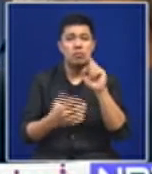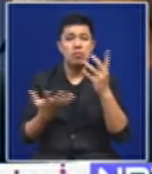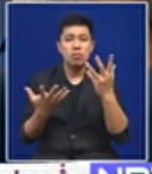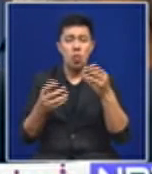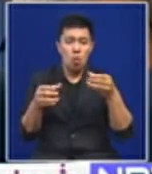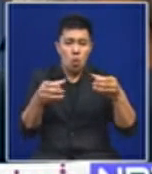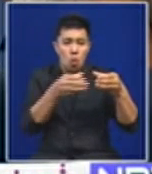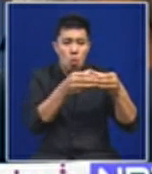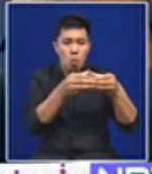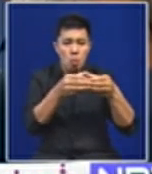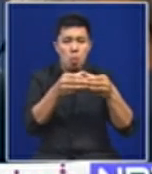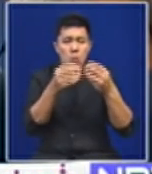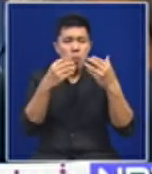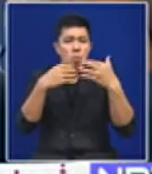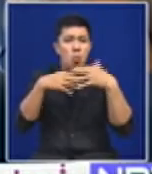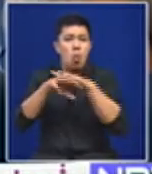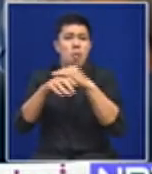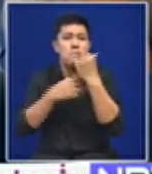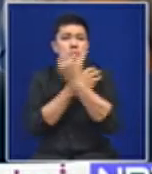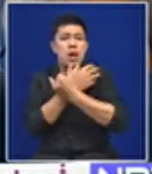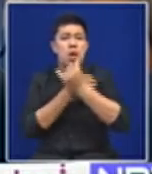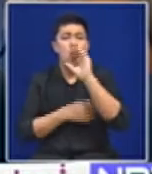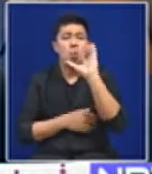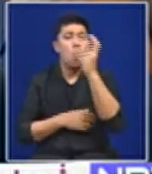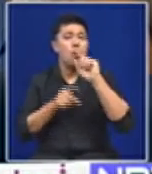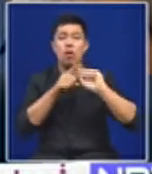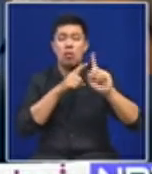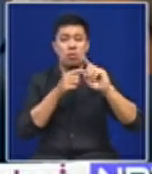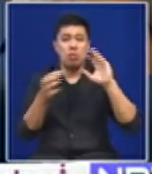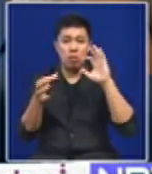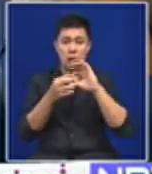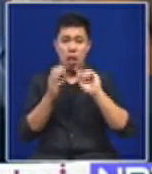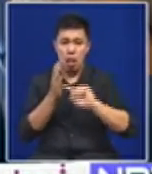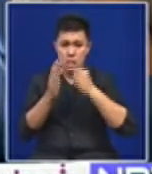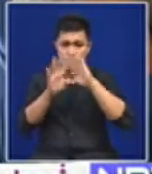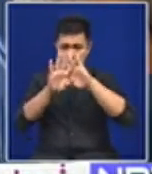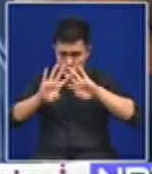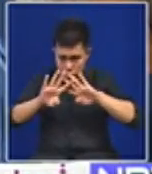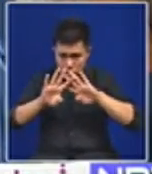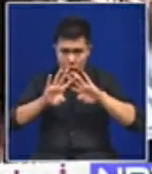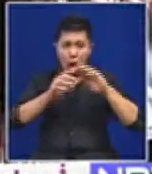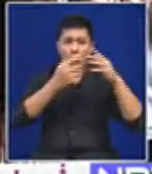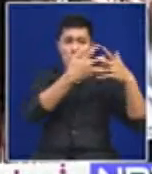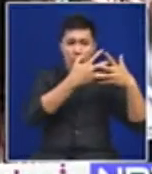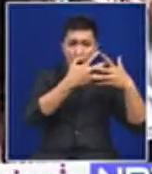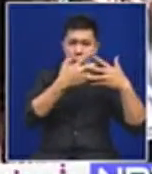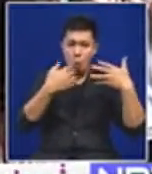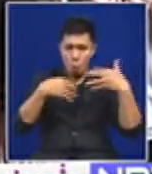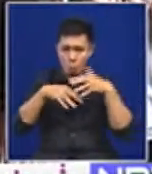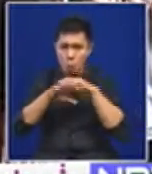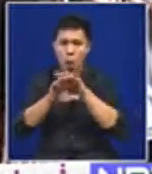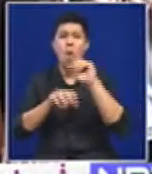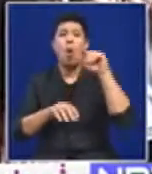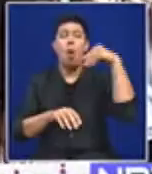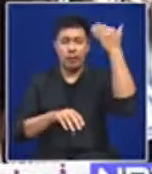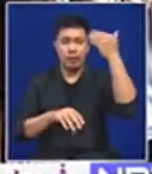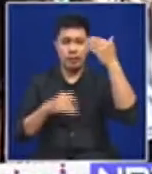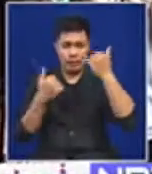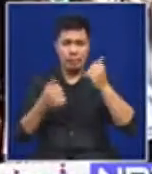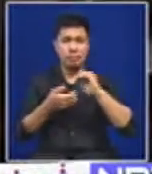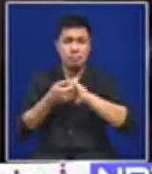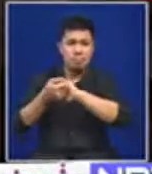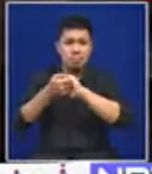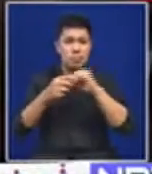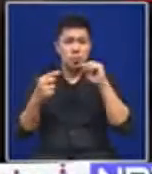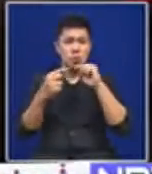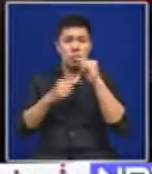กลุ่มประชาคมโลกอื่นๆอย่างไรนะครับคงต้องเริ่มมาจากอาเซียนกับสหรัฐก่อนนะ ส่วนความร่วมมือด้านการพั